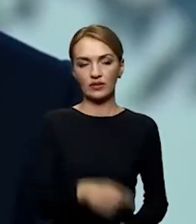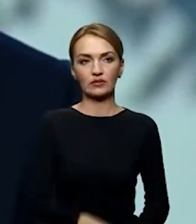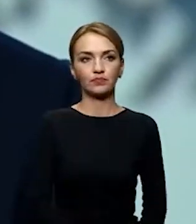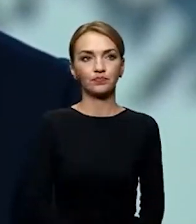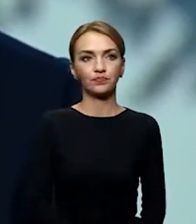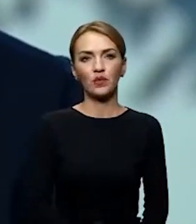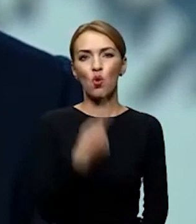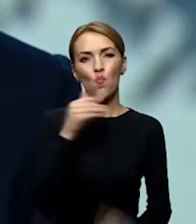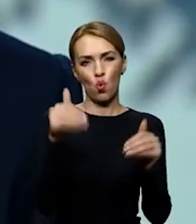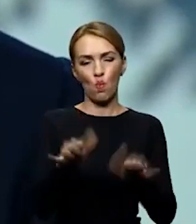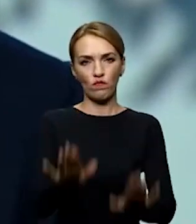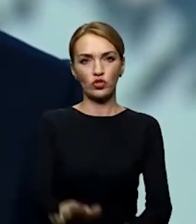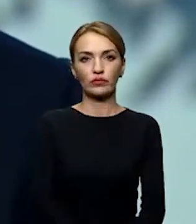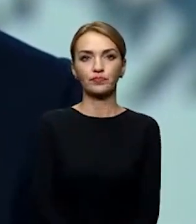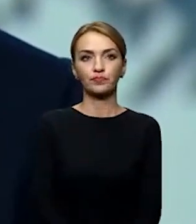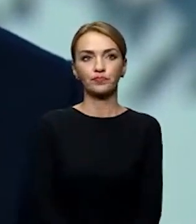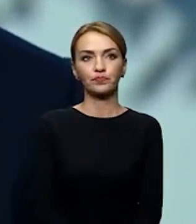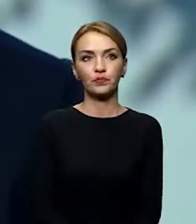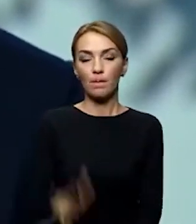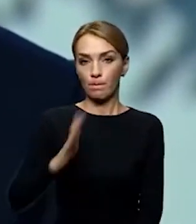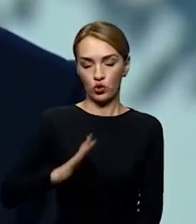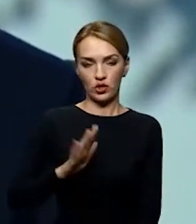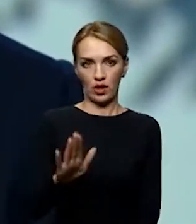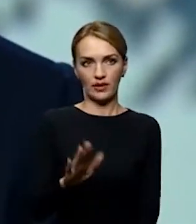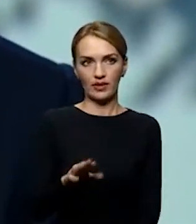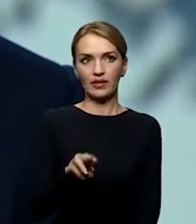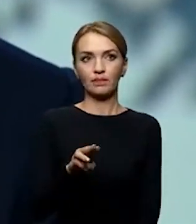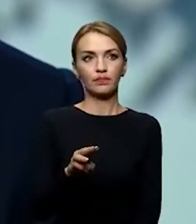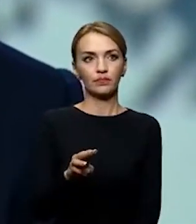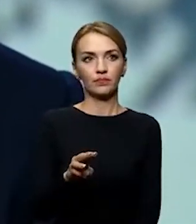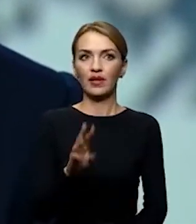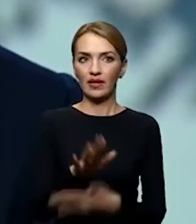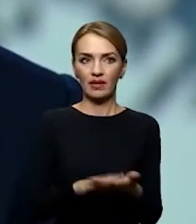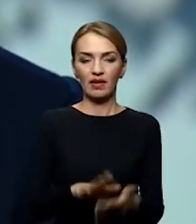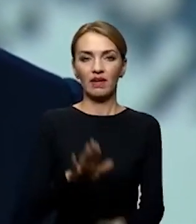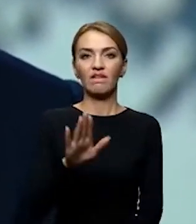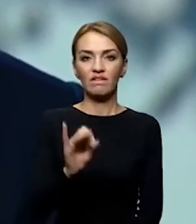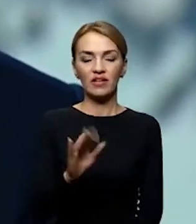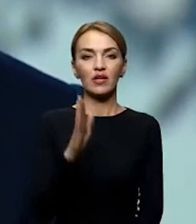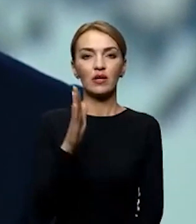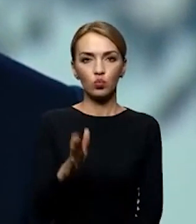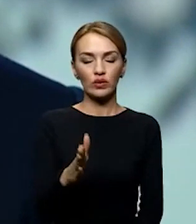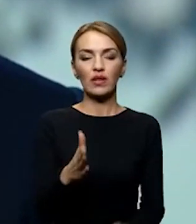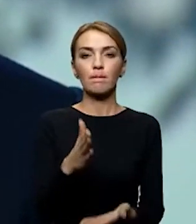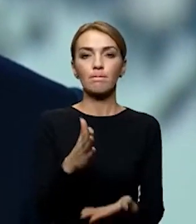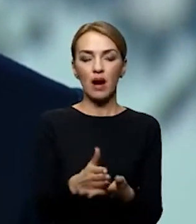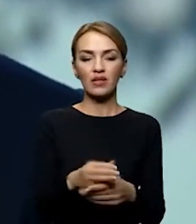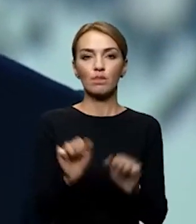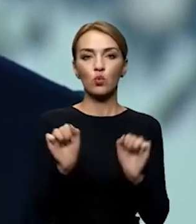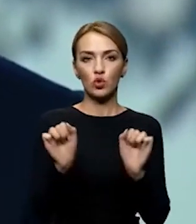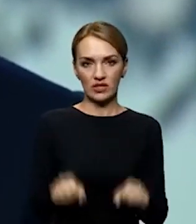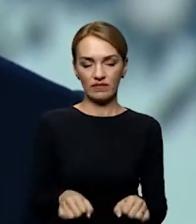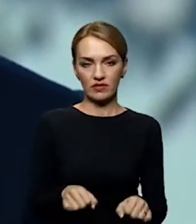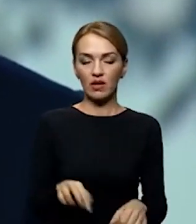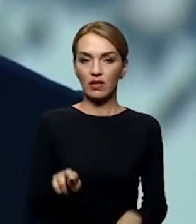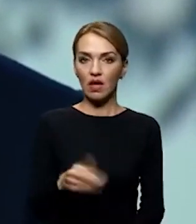етап. Помовчу. Ну як? Я про... Ну, почекайте. Ти будеш мати... Вибачте. Ви будете мати можливість висловити все, що важливе. Я